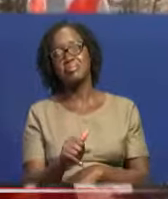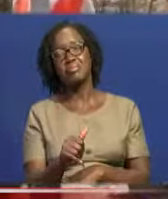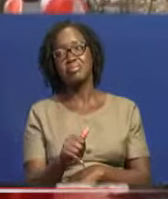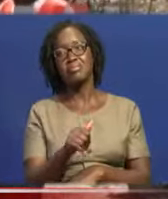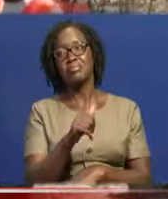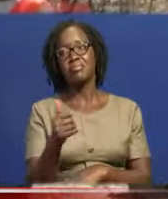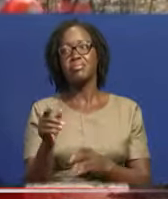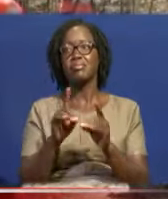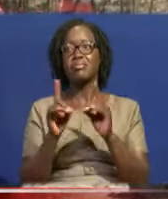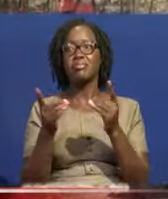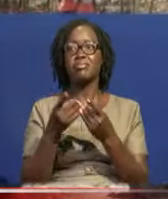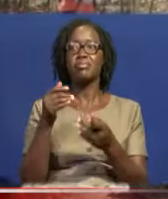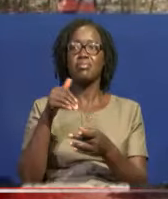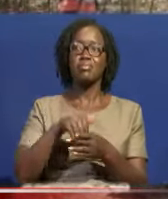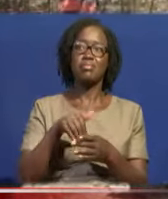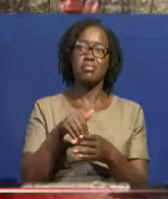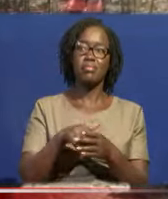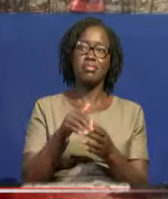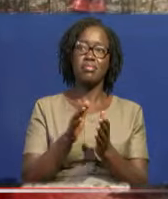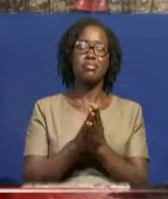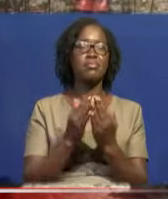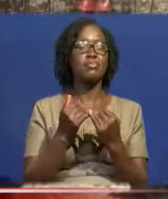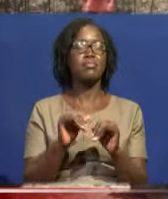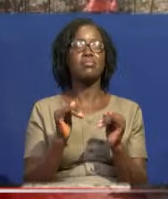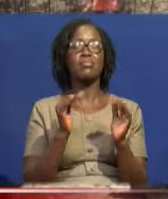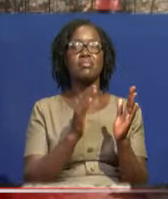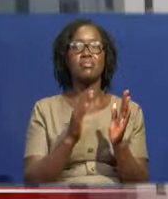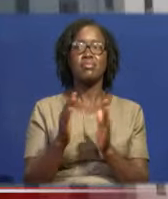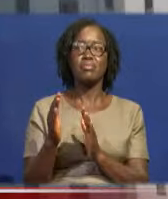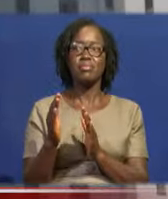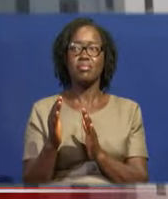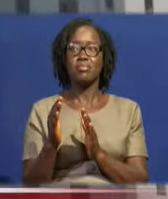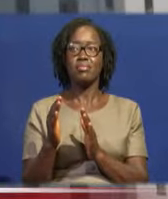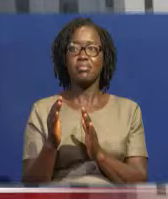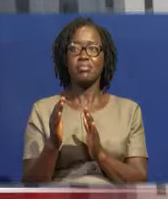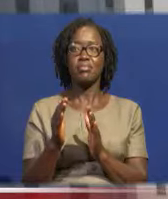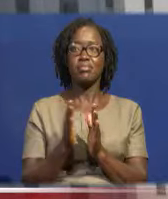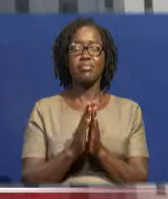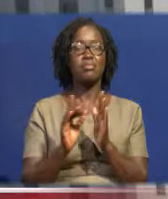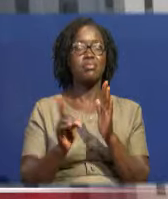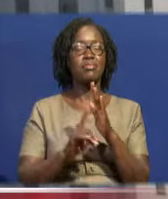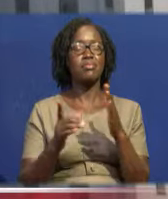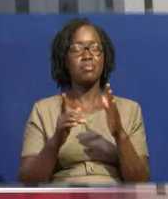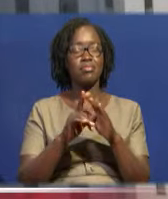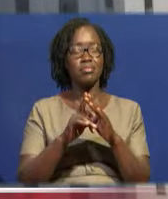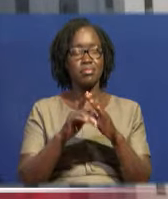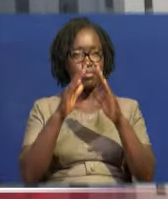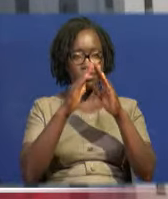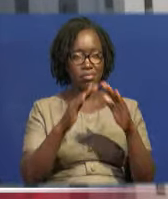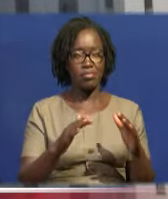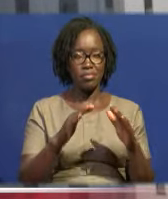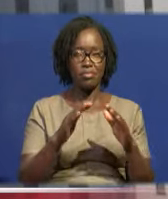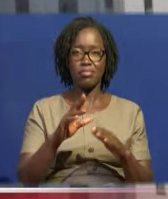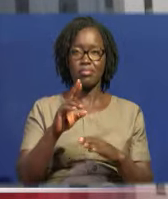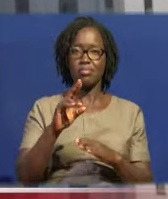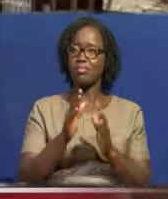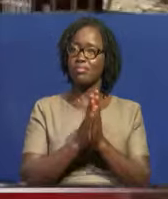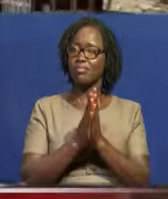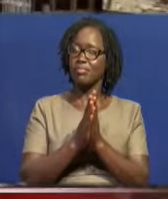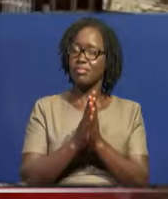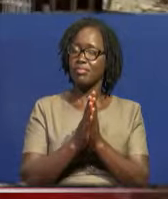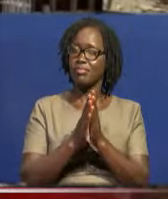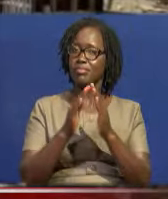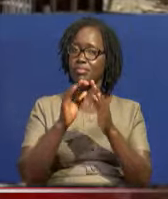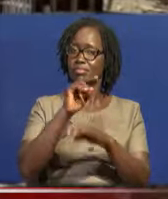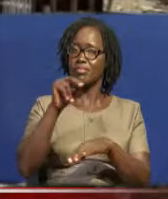Asasi nyingine zitakazoshirikishwa katika utekelezaji wa mpango huo ni pamoja na Wizara ya Nyumba, Shirika la Kitaifa la Nyumba,